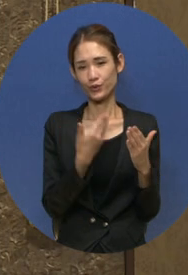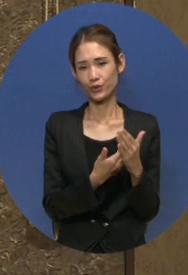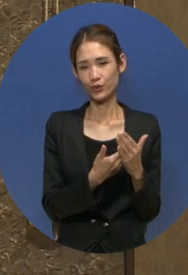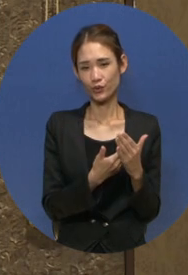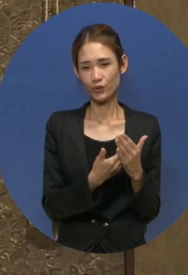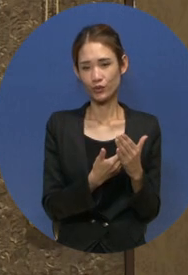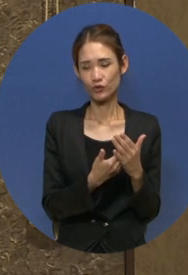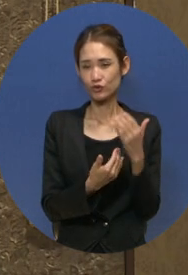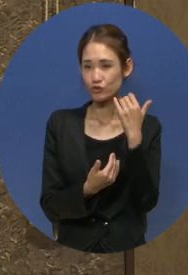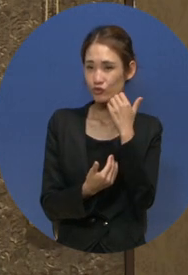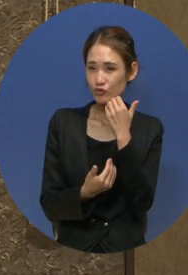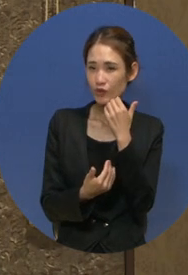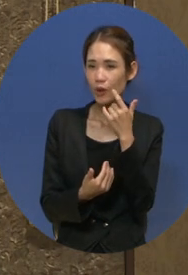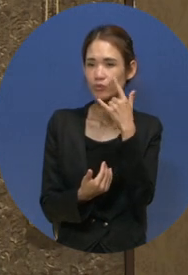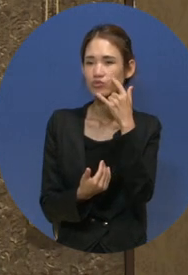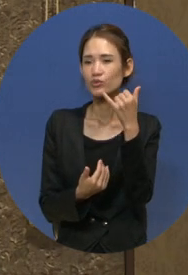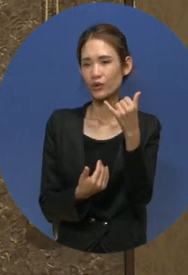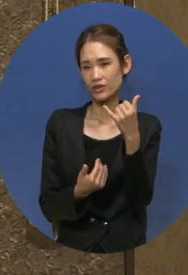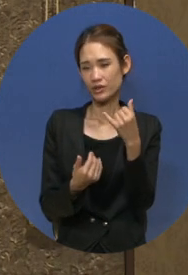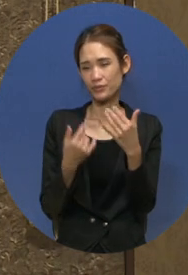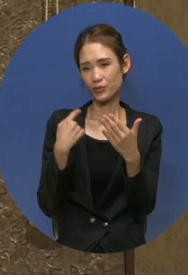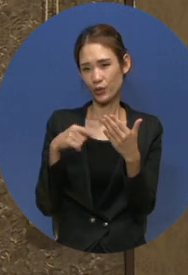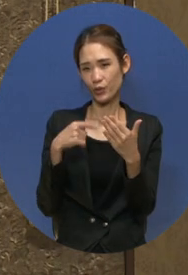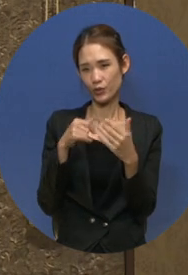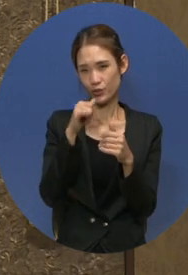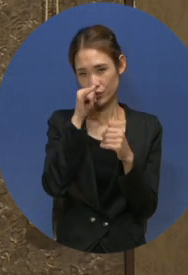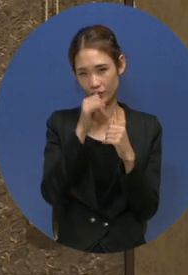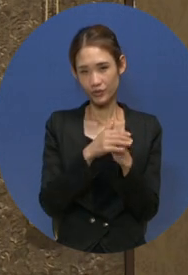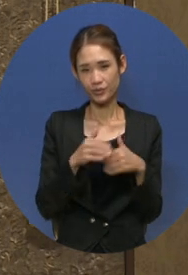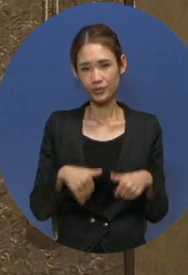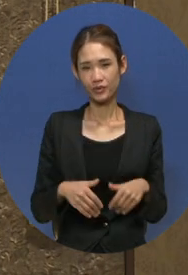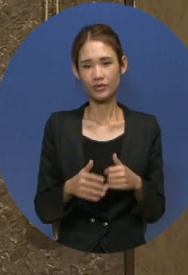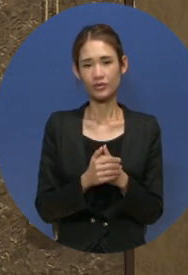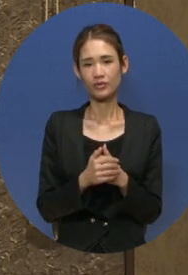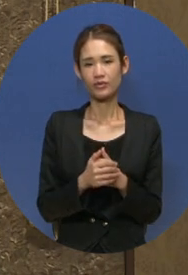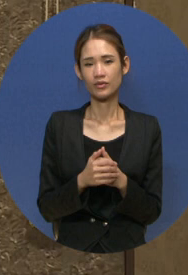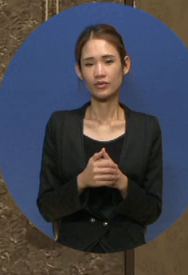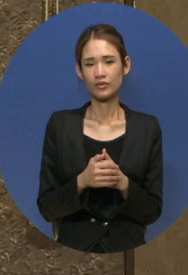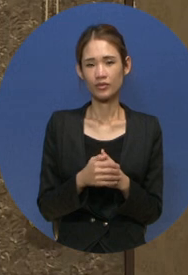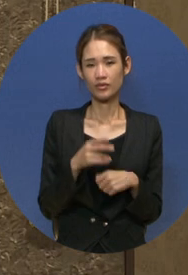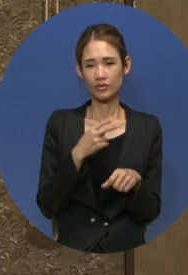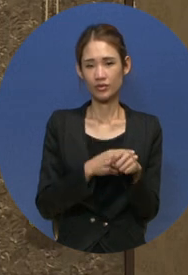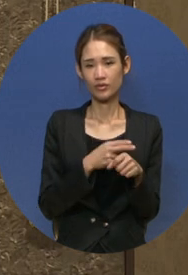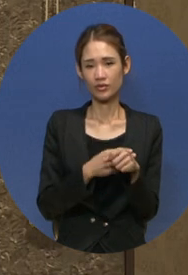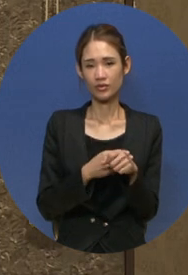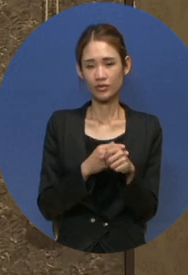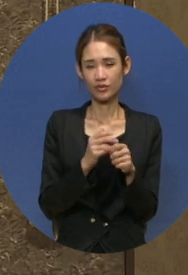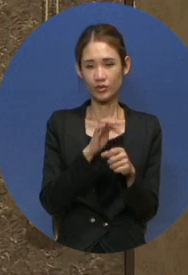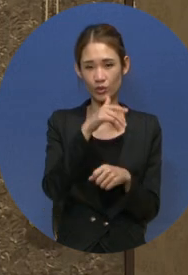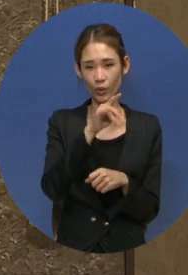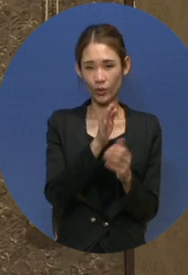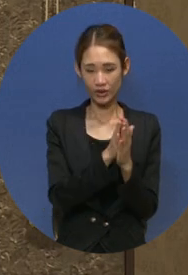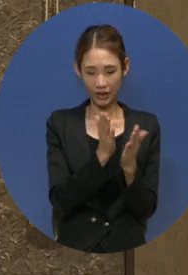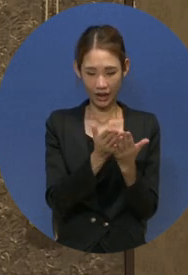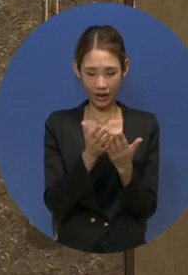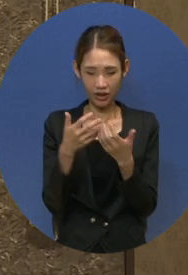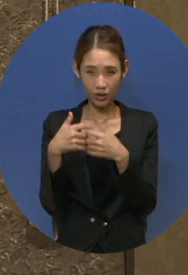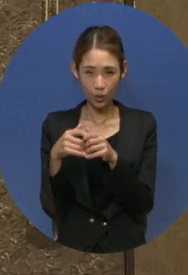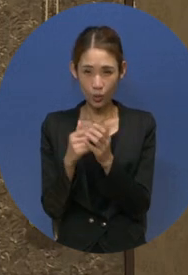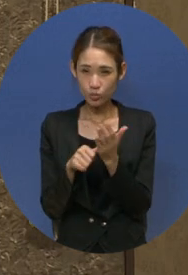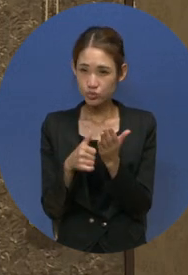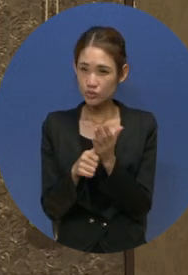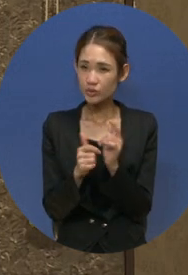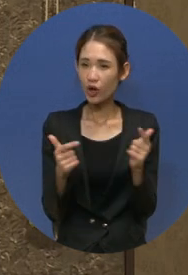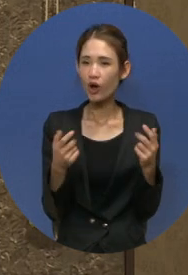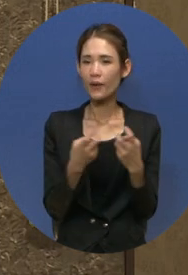시켜야 되는 거거든요. 네. 그래서 이 엄마는 선생님이 바로 그거예요. 그 우리 선생님이 교재라든가 교구라든가 교육 방법